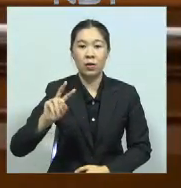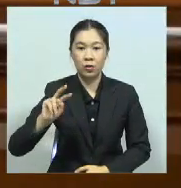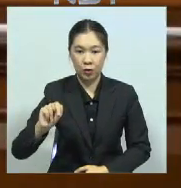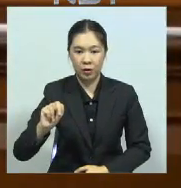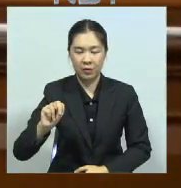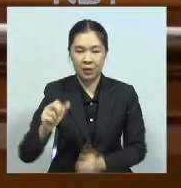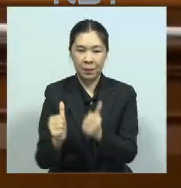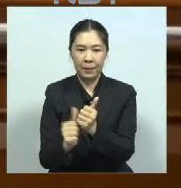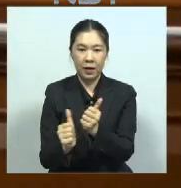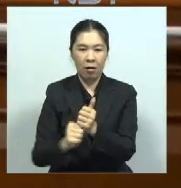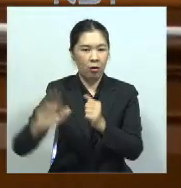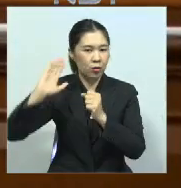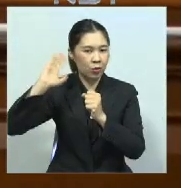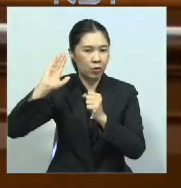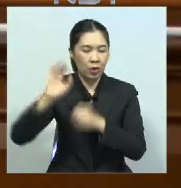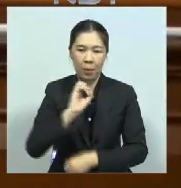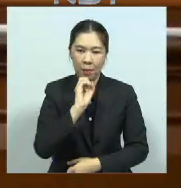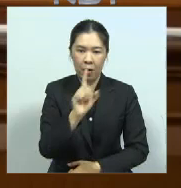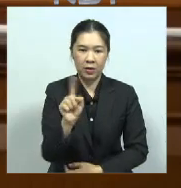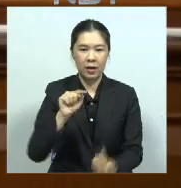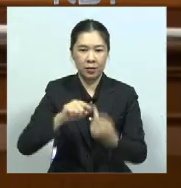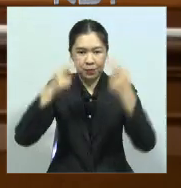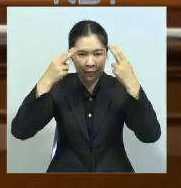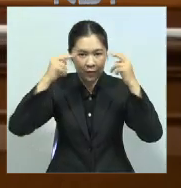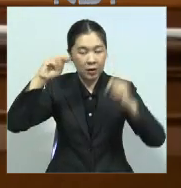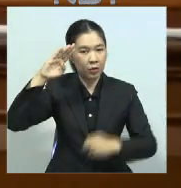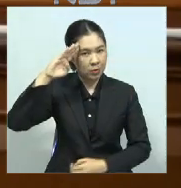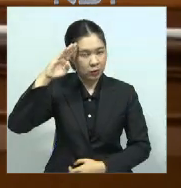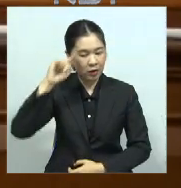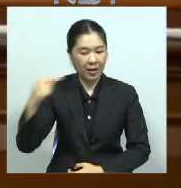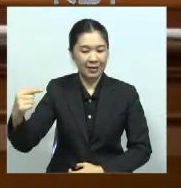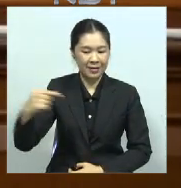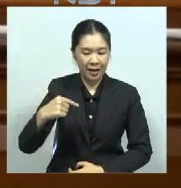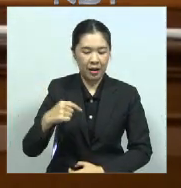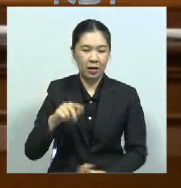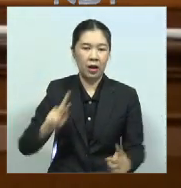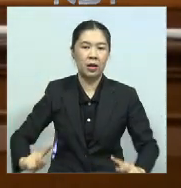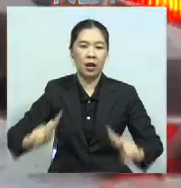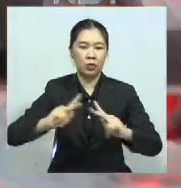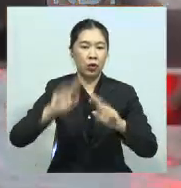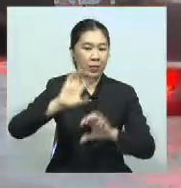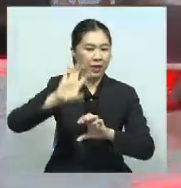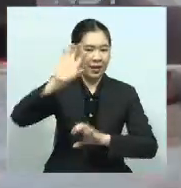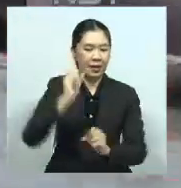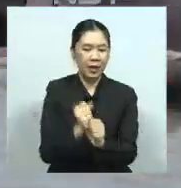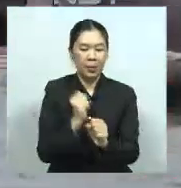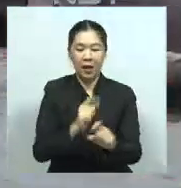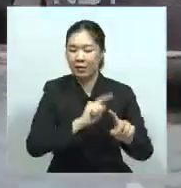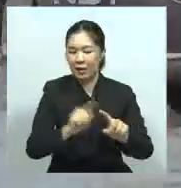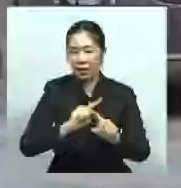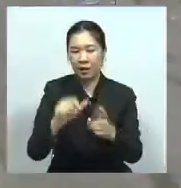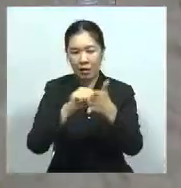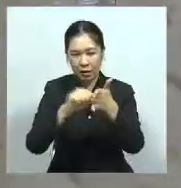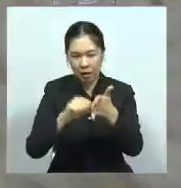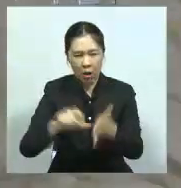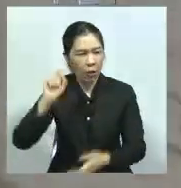นายกรัฐมนตรีก็บอกว่าพลเอกประยุทธ์จันทร์โอชานายกรัฐมนตรีสั่งการให้กระทรวงมหาดไทยและทุกหน่วยงานที่เกี่ยวข้องเร่งแก้ปัญ